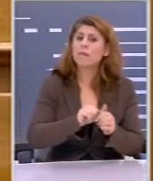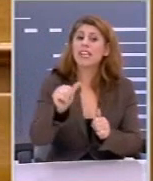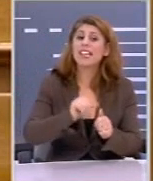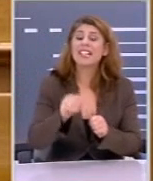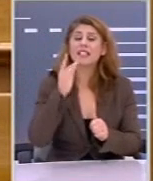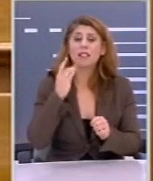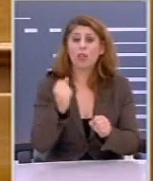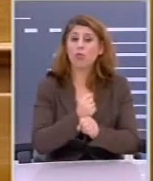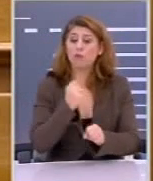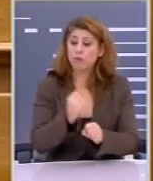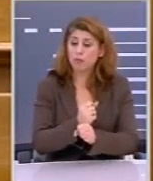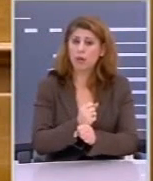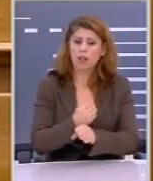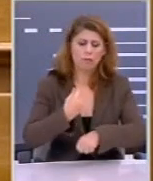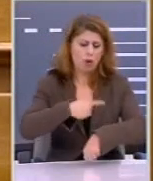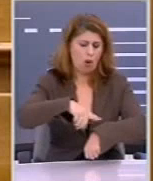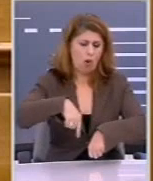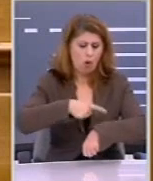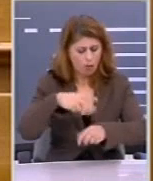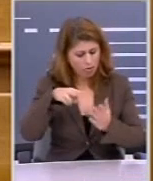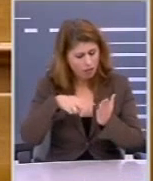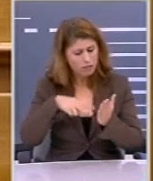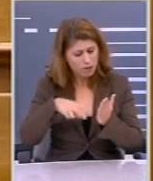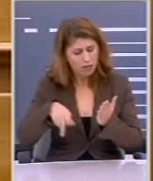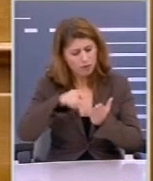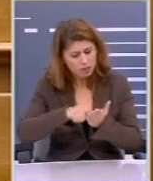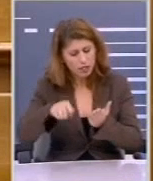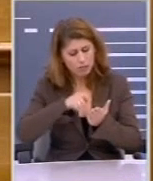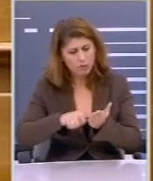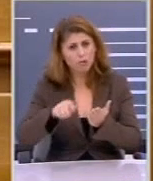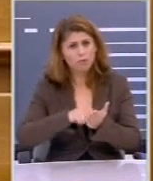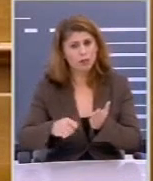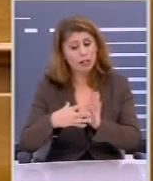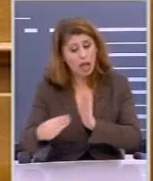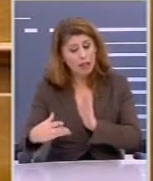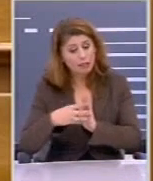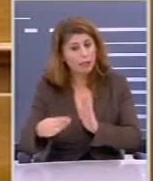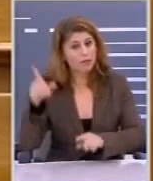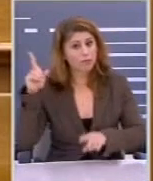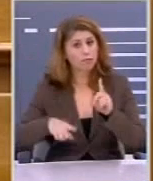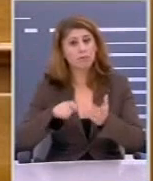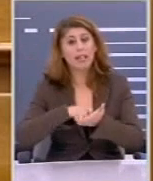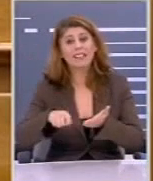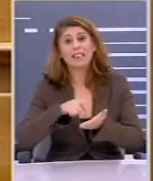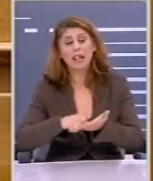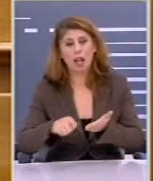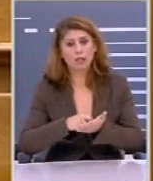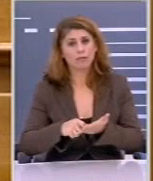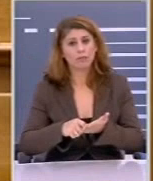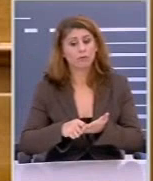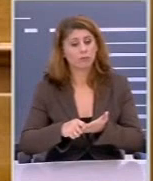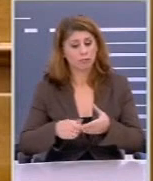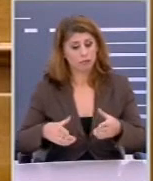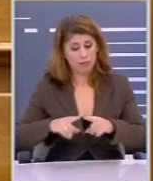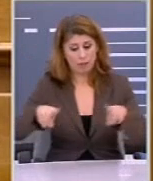δουλειάς, αναρρύθμιτων όρων, μελέτης, συγγραφής και αντιγραφής πρακτικών μέσα από την αίθουσα